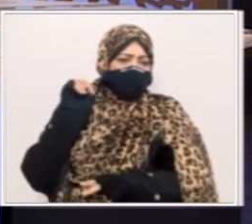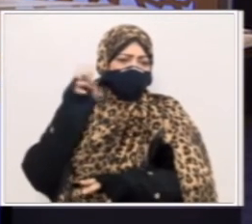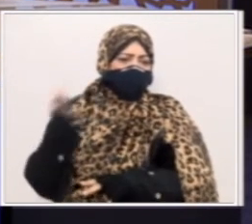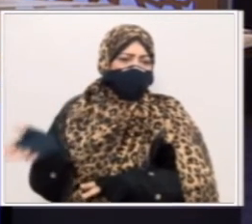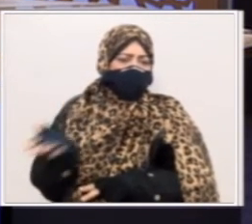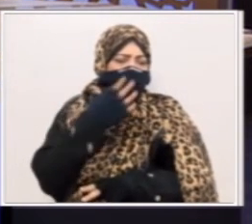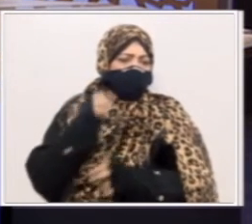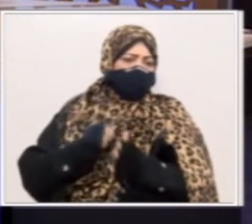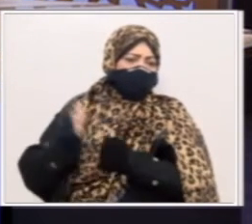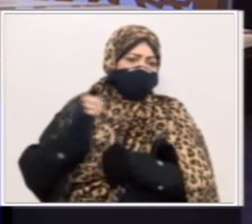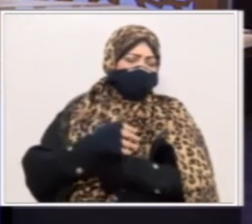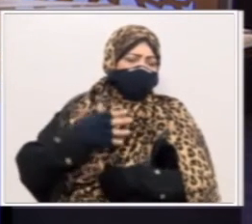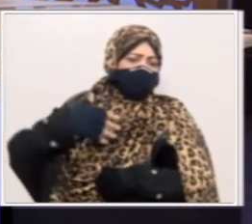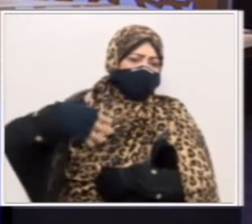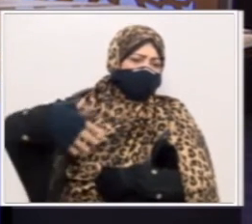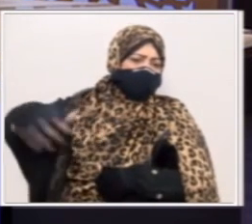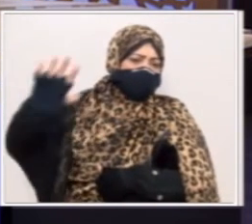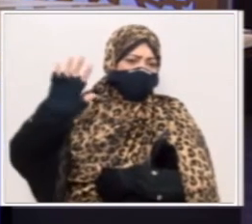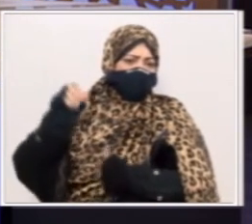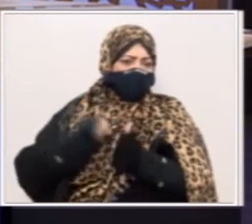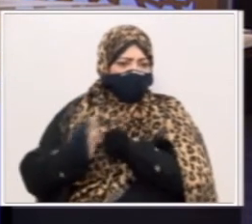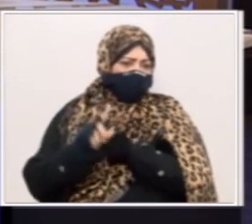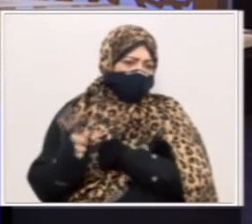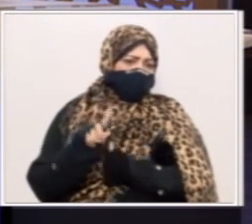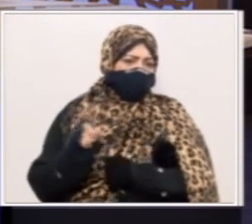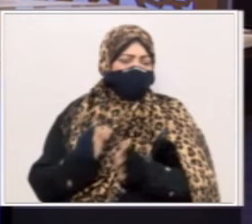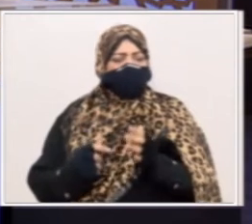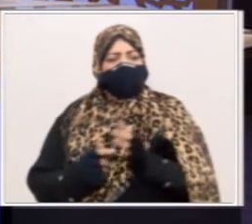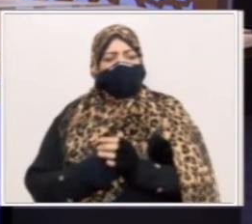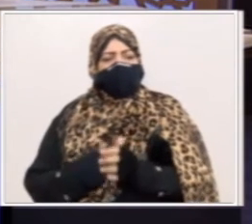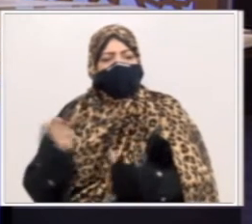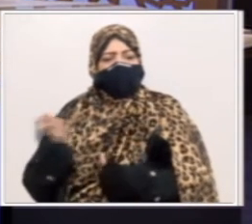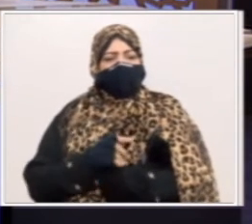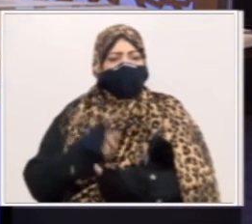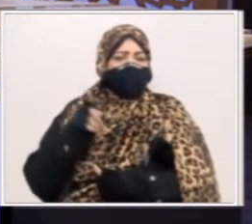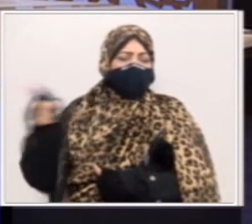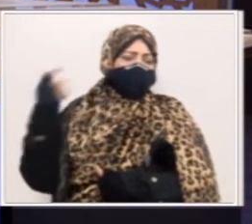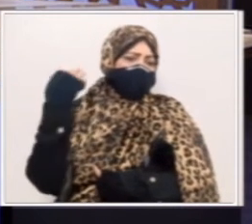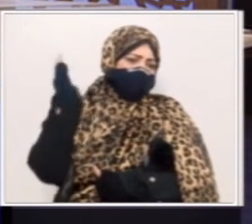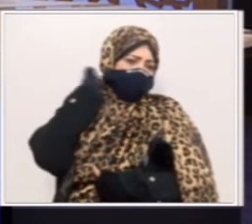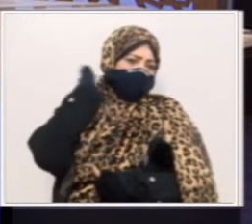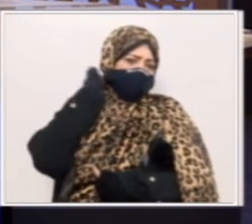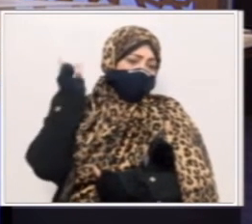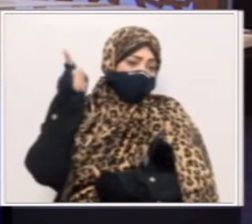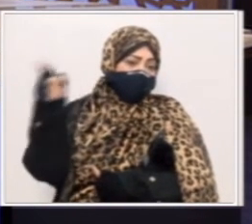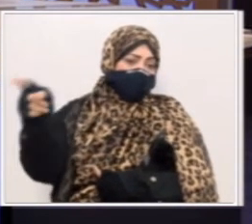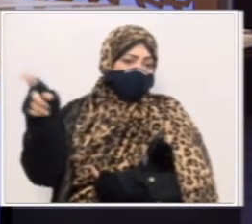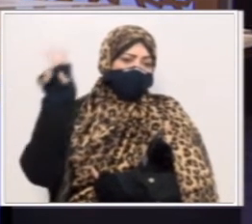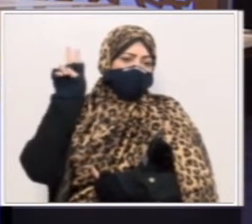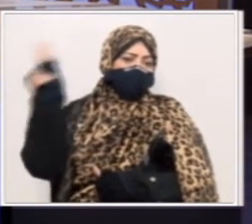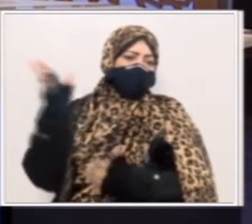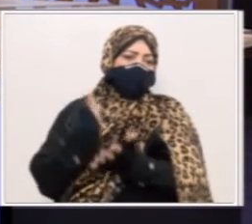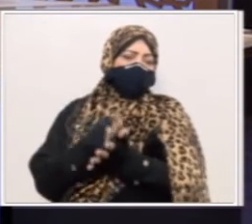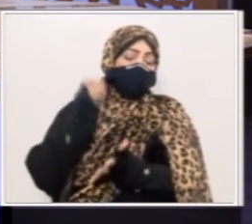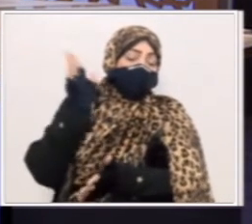عليه في رقبته مترتبة الحقوق عليه، النفقة، المبيت، هذا كله في رقبته. لا هذا كله